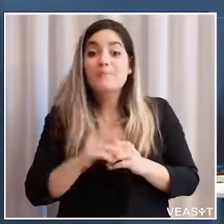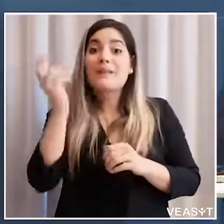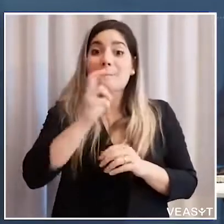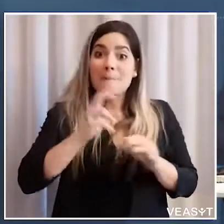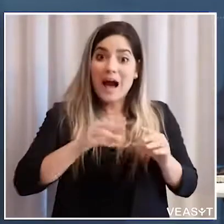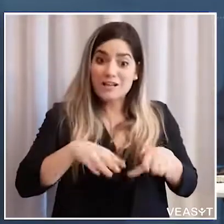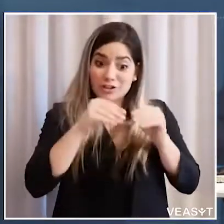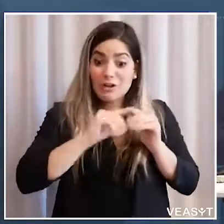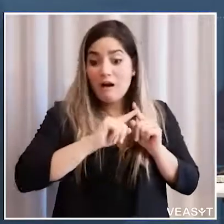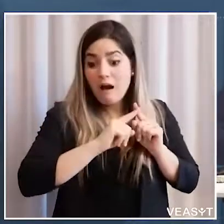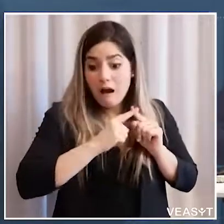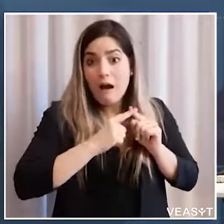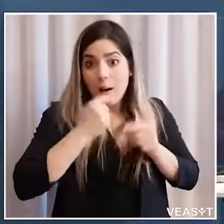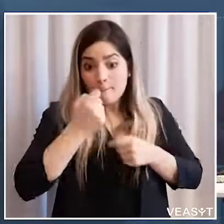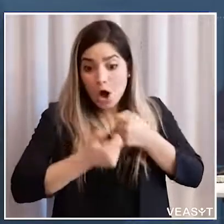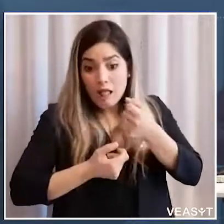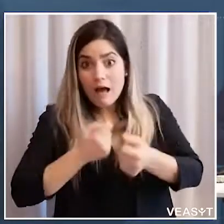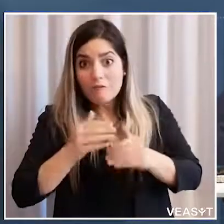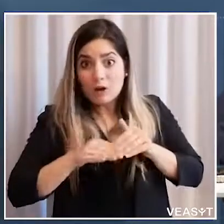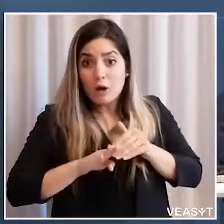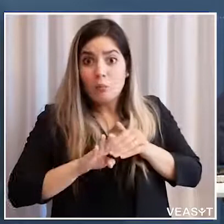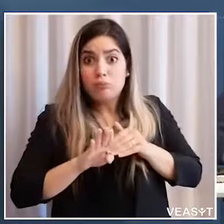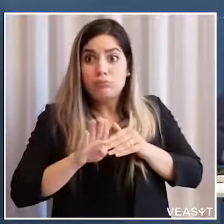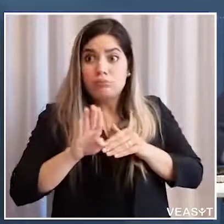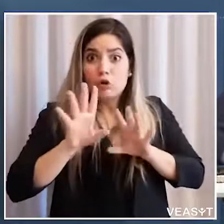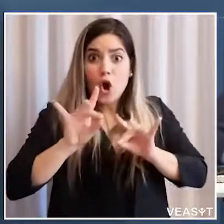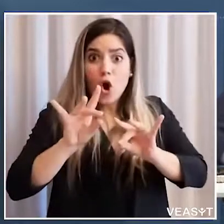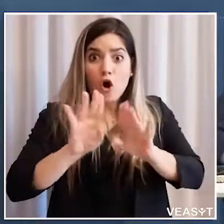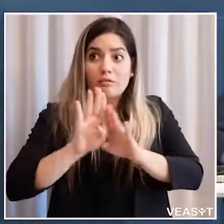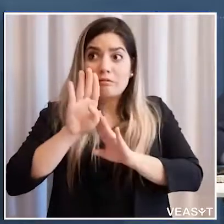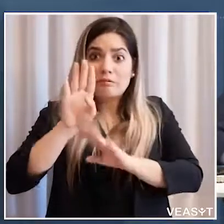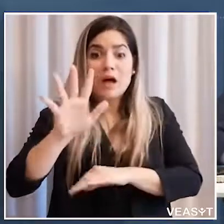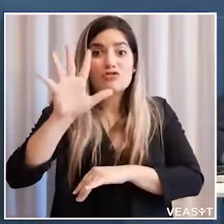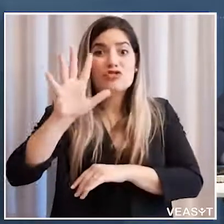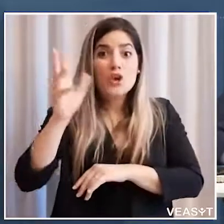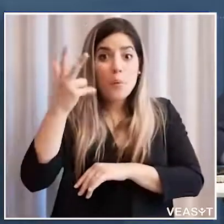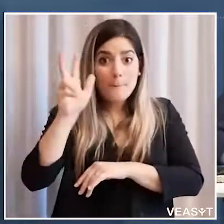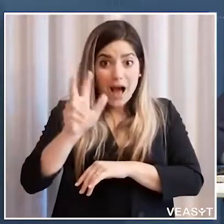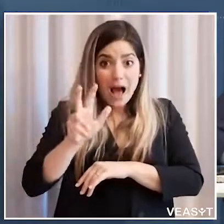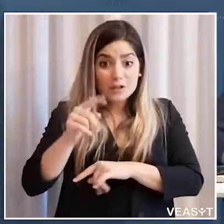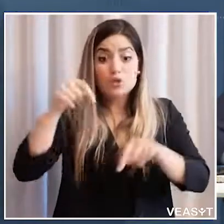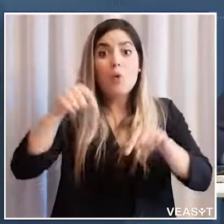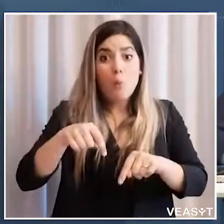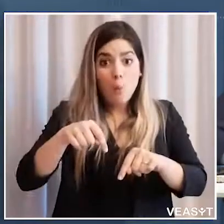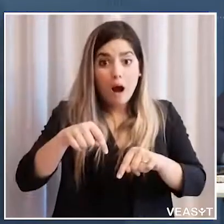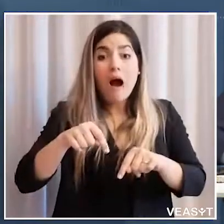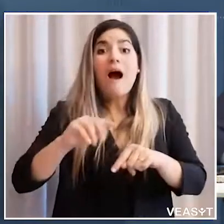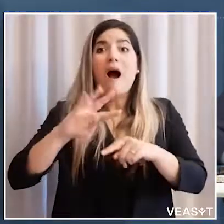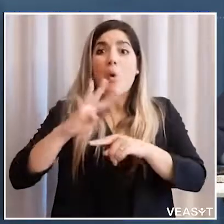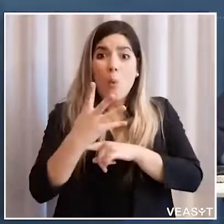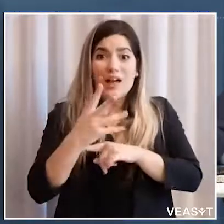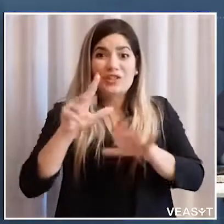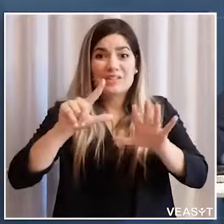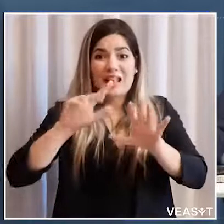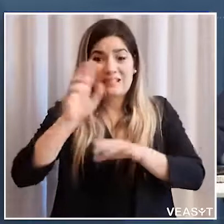inizio marzo ogni giorno il numero dei nuovi pazienti positivi e cresciuto rapidamente 5 marzo un nuovo caso 4 e 7